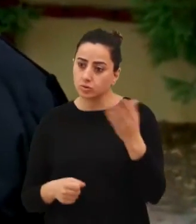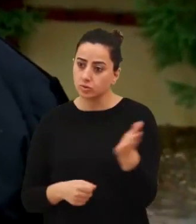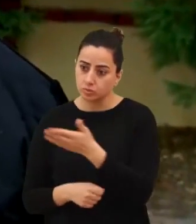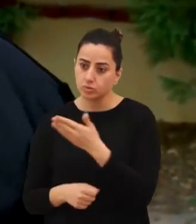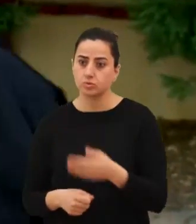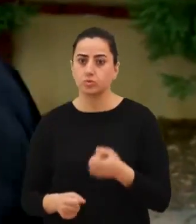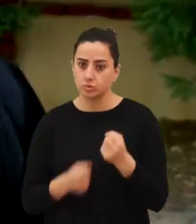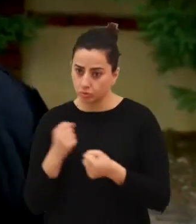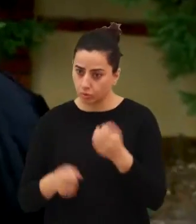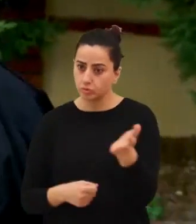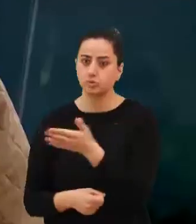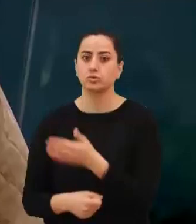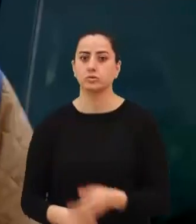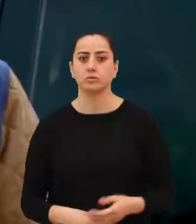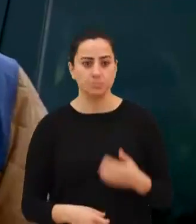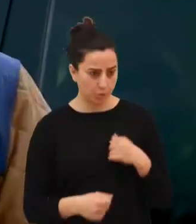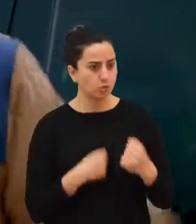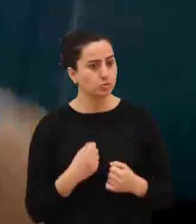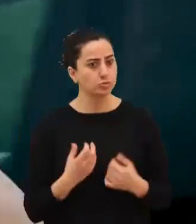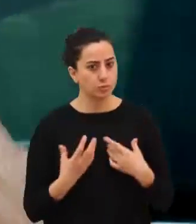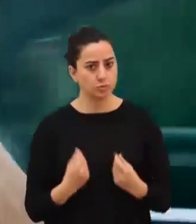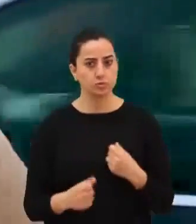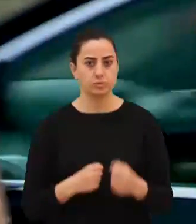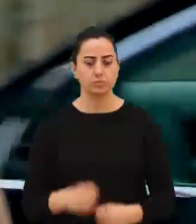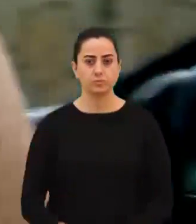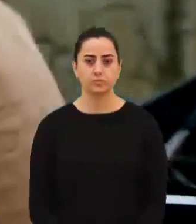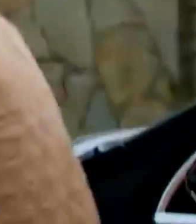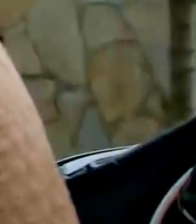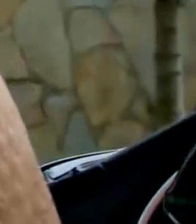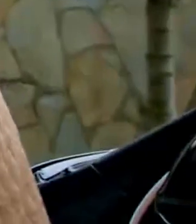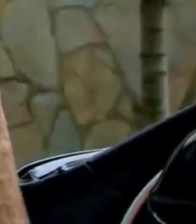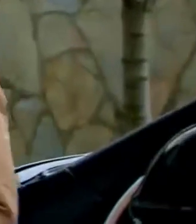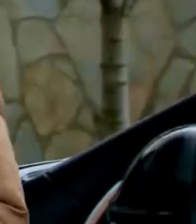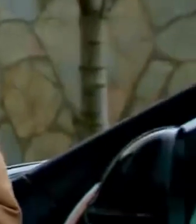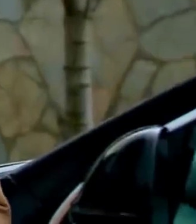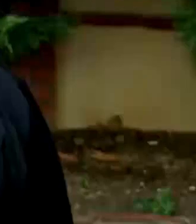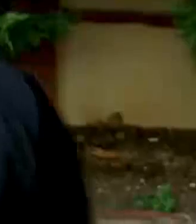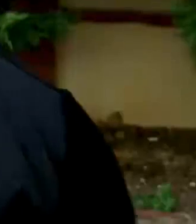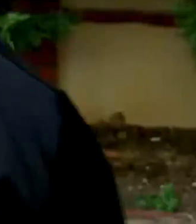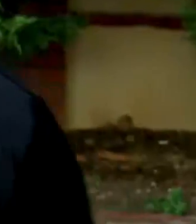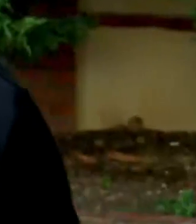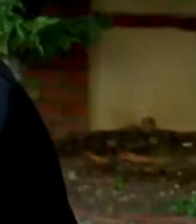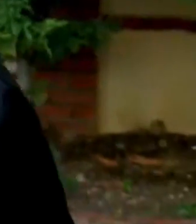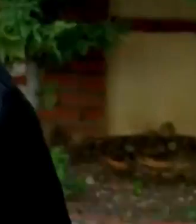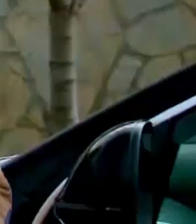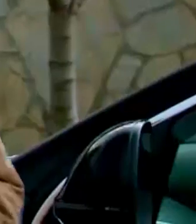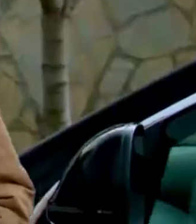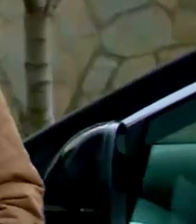yazar. Koşsan azar. Koşuyorum Şükrü. Tam hareketlenmişti ki durdu. Dönüp ters ters Şükrü'ye baktı.